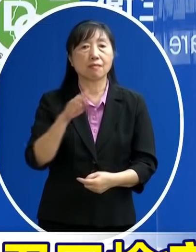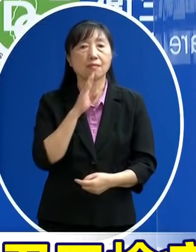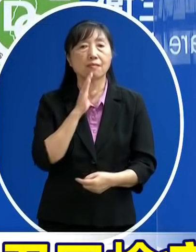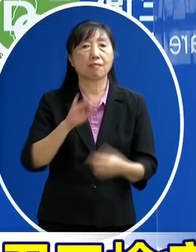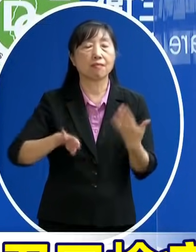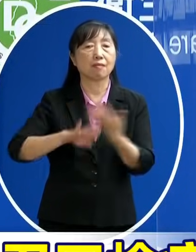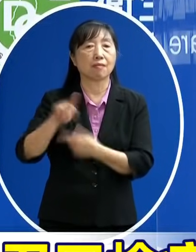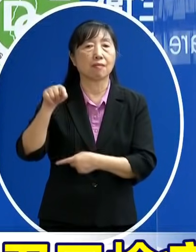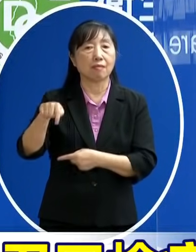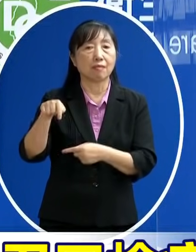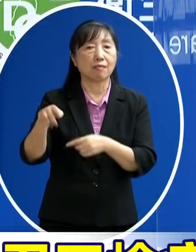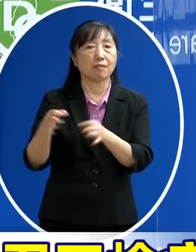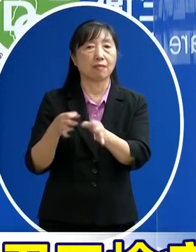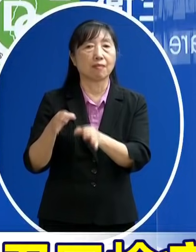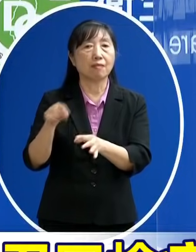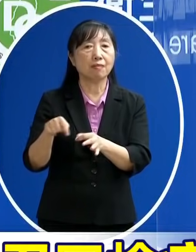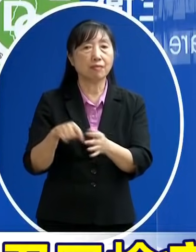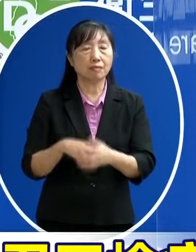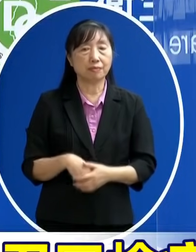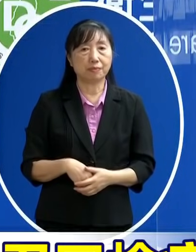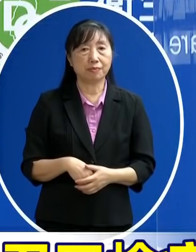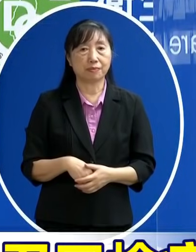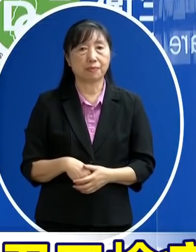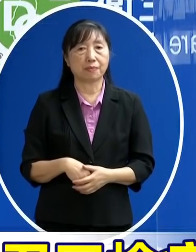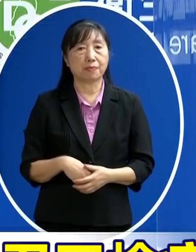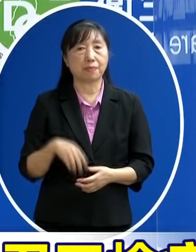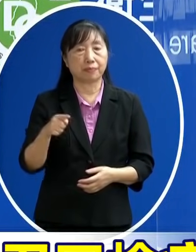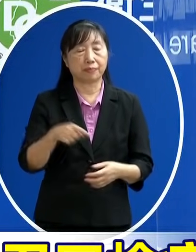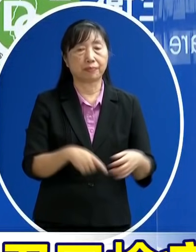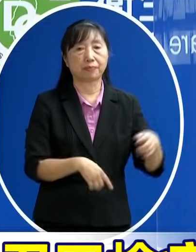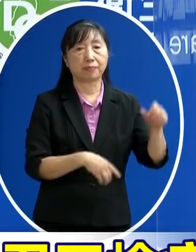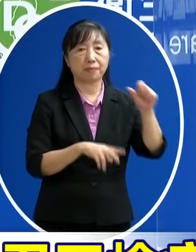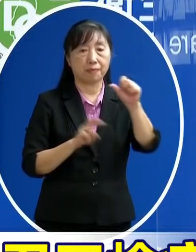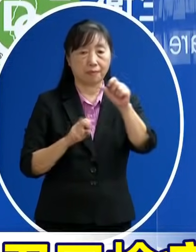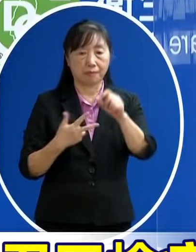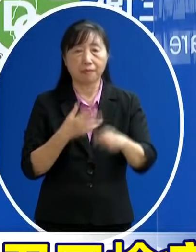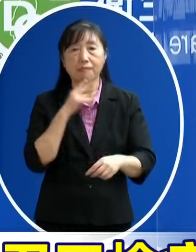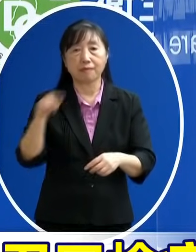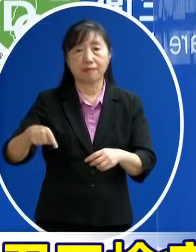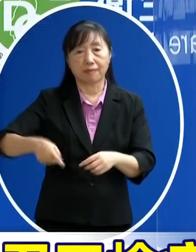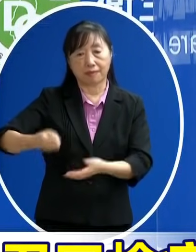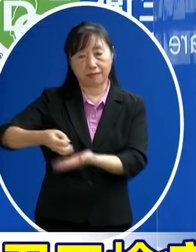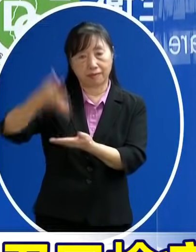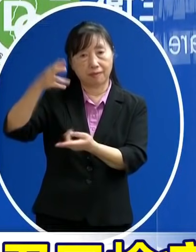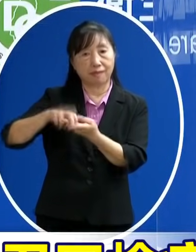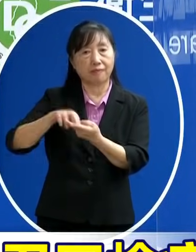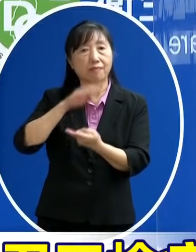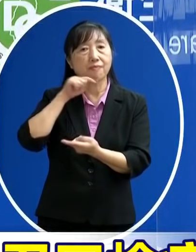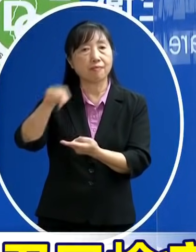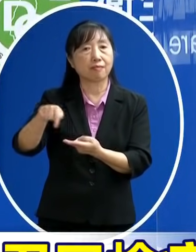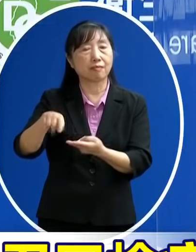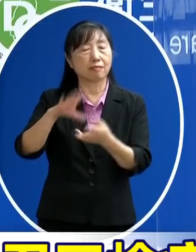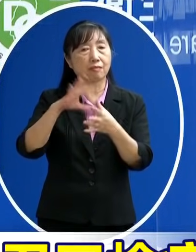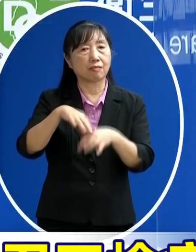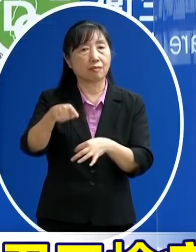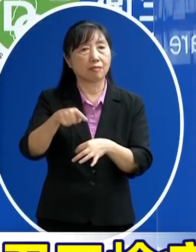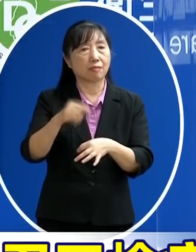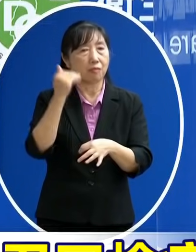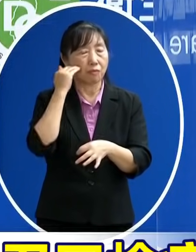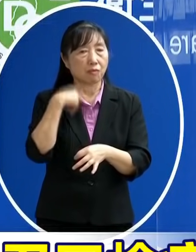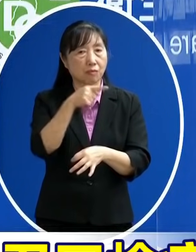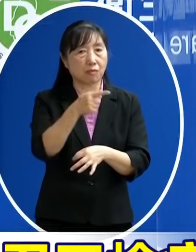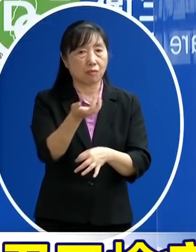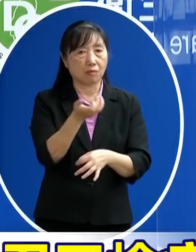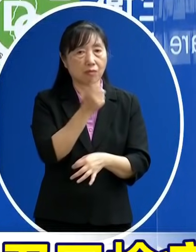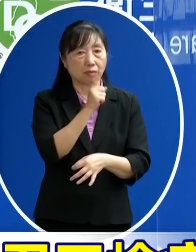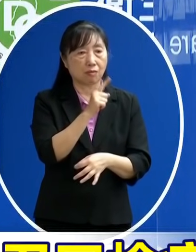港店。是南港区经贸二路66号2楼至2。好，所以在情况自己在这段时